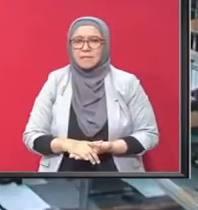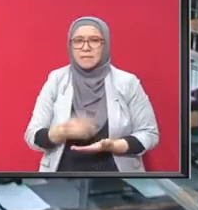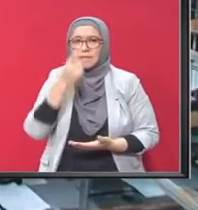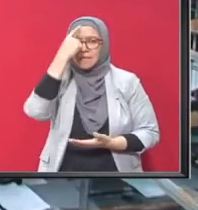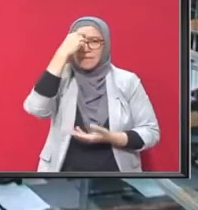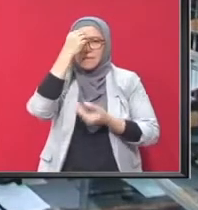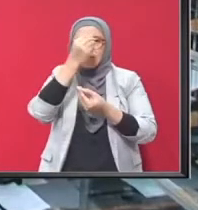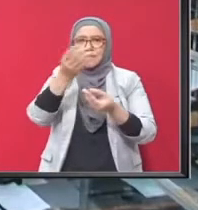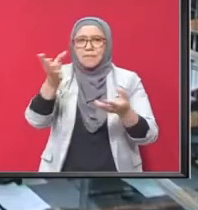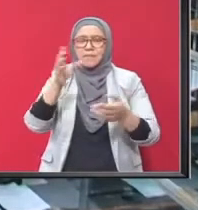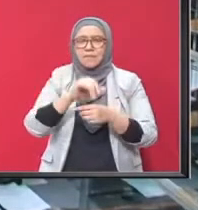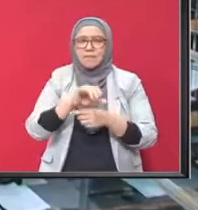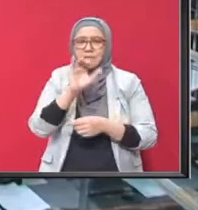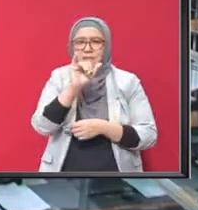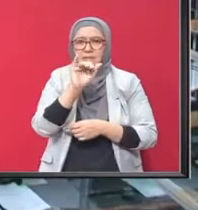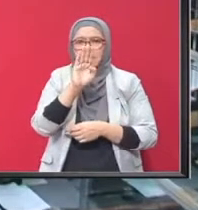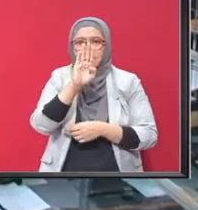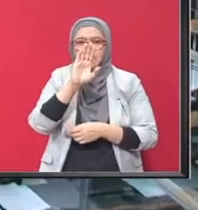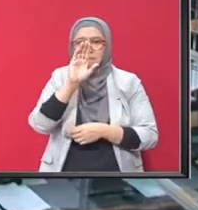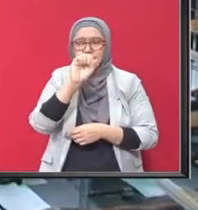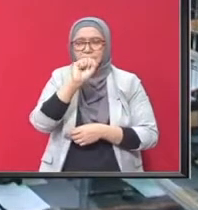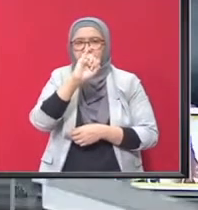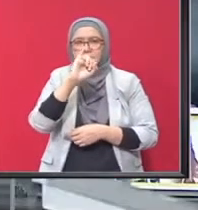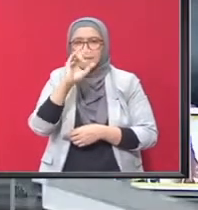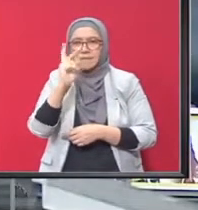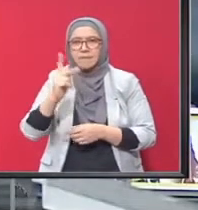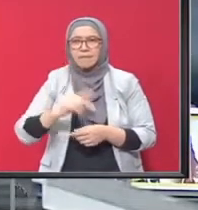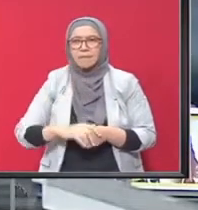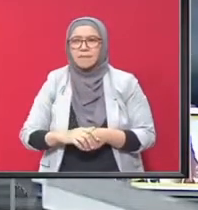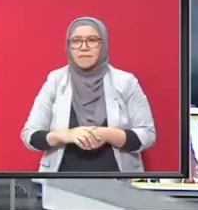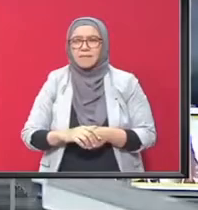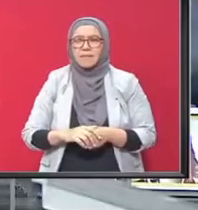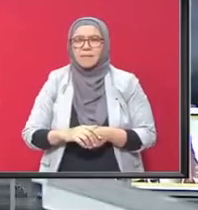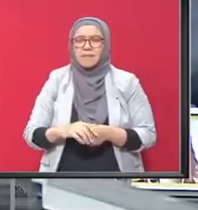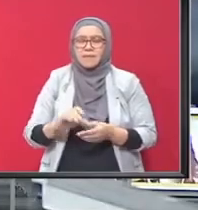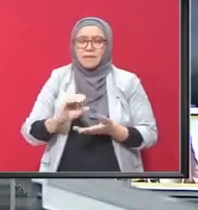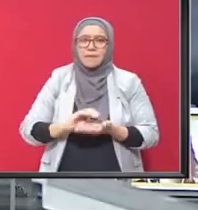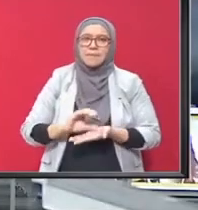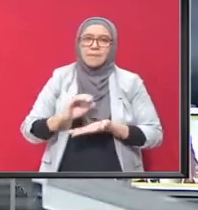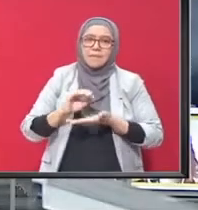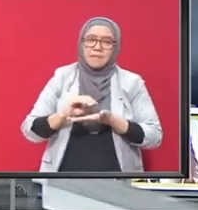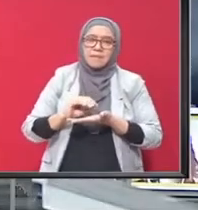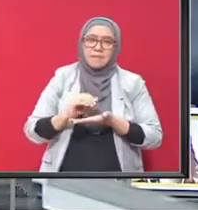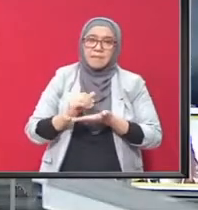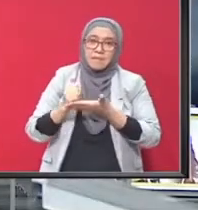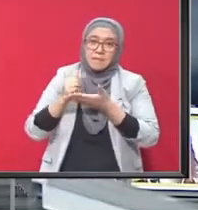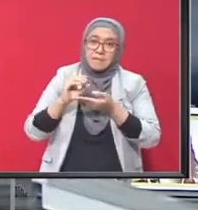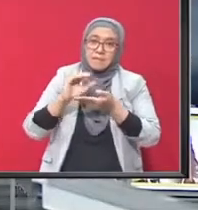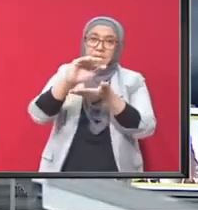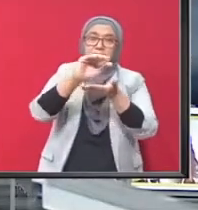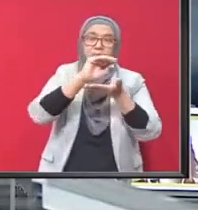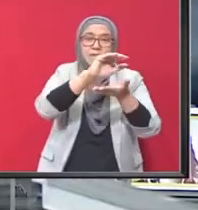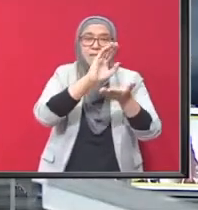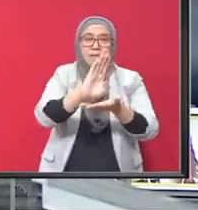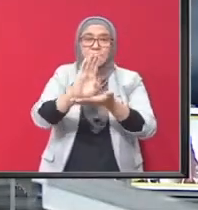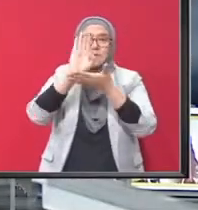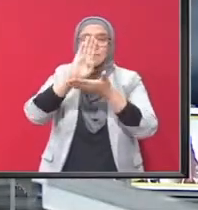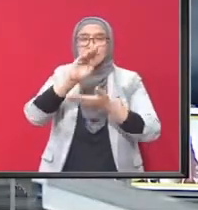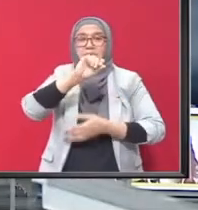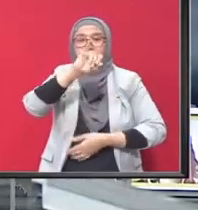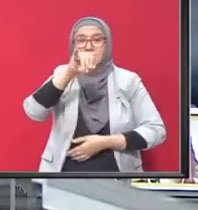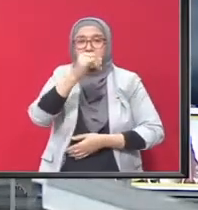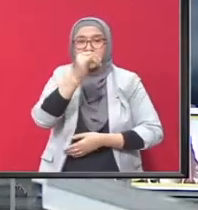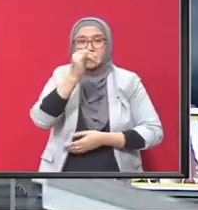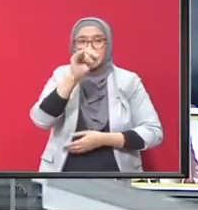itu ma'lumat hal yang musik Melayu pemberian bantuan Bajo yang sedia ada kepada pesawat di bawah